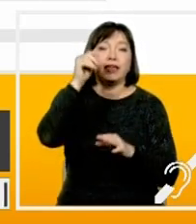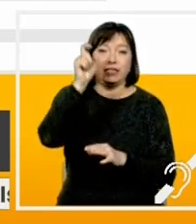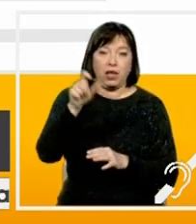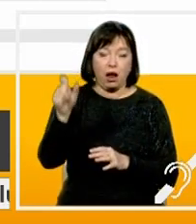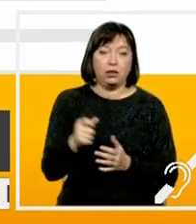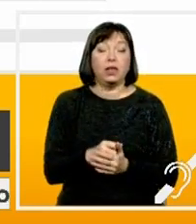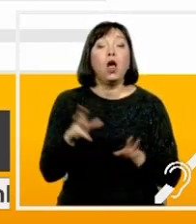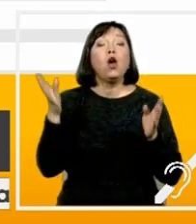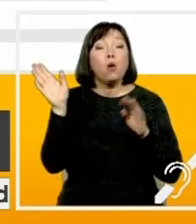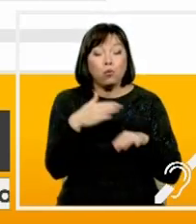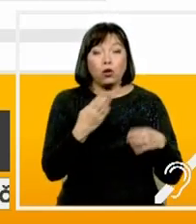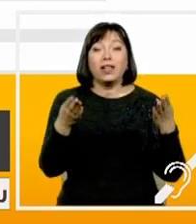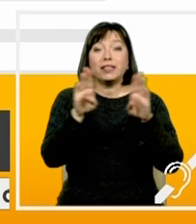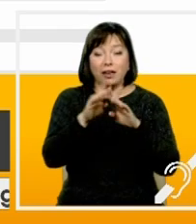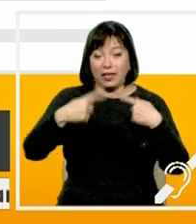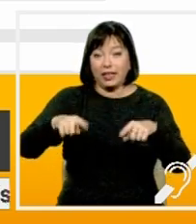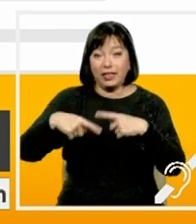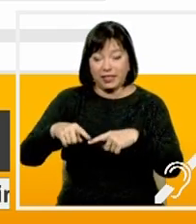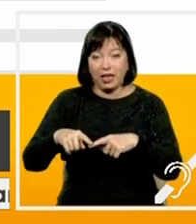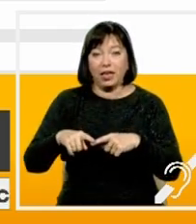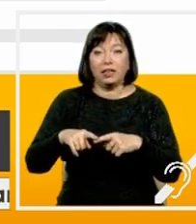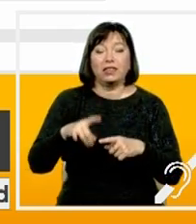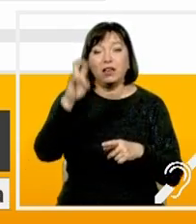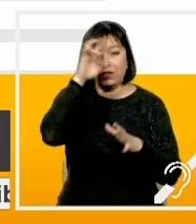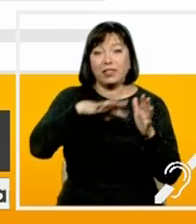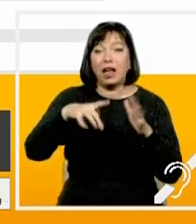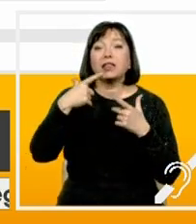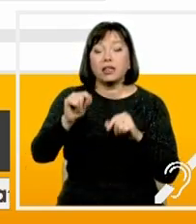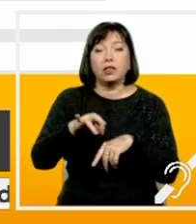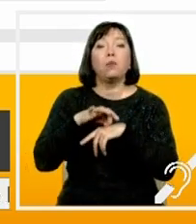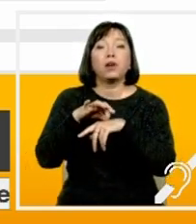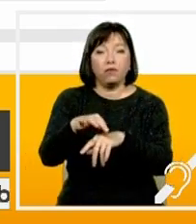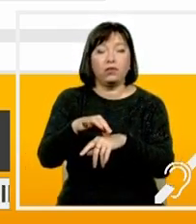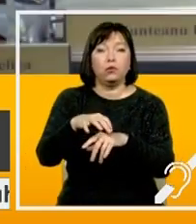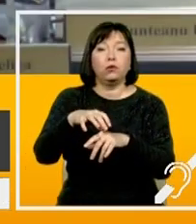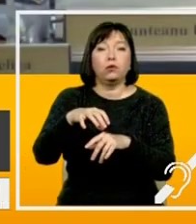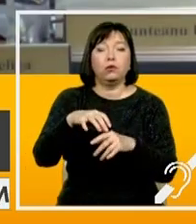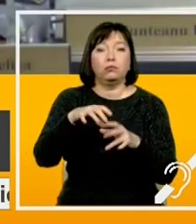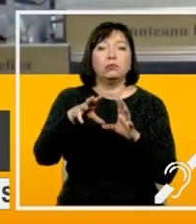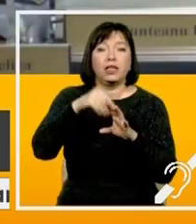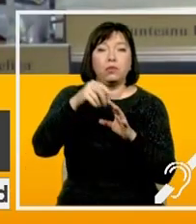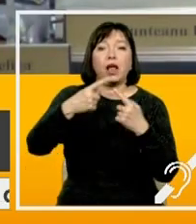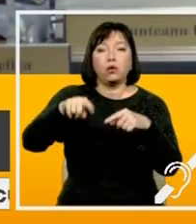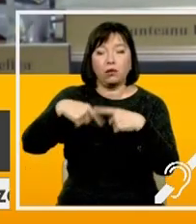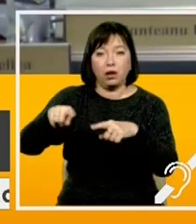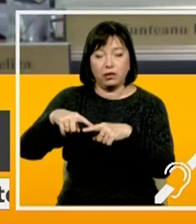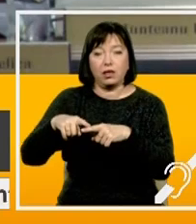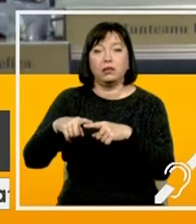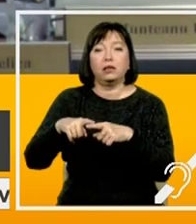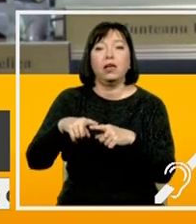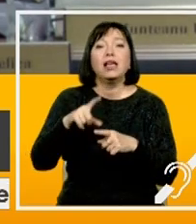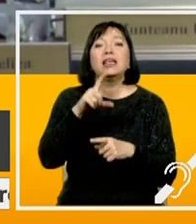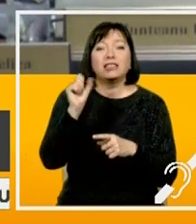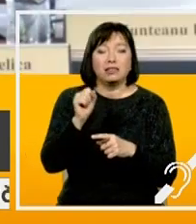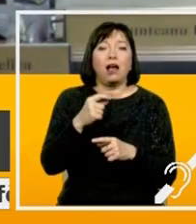alegători. După închiderea secțiilor de votare, din statele în care sunt organizate birourile electorale ale secțiilor de votare